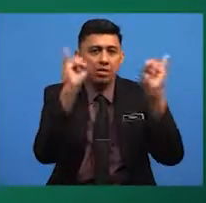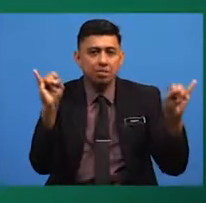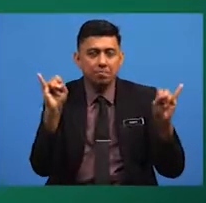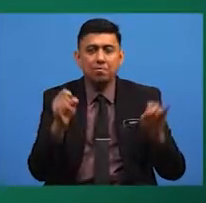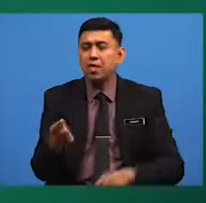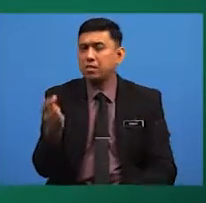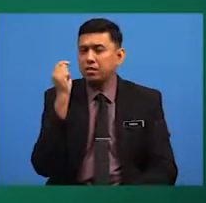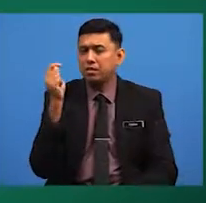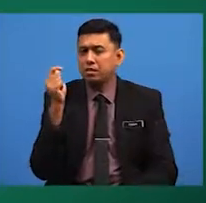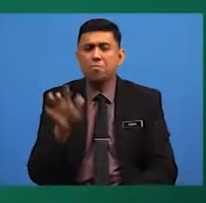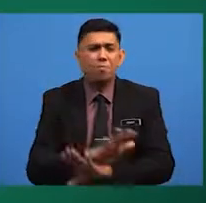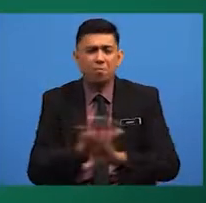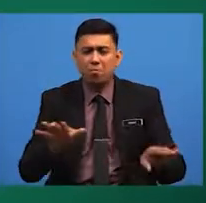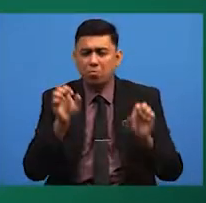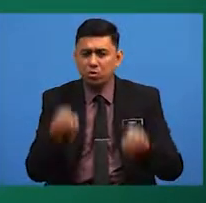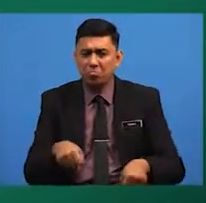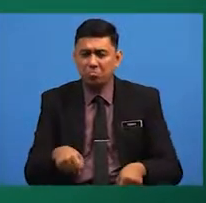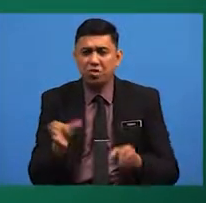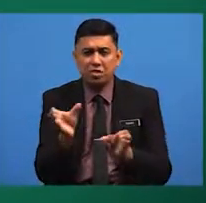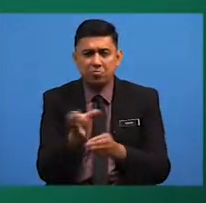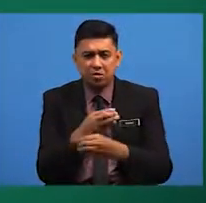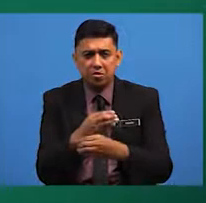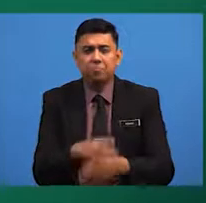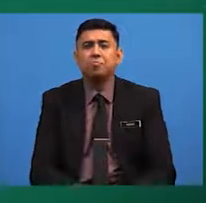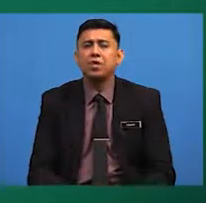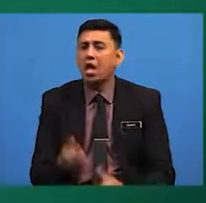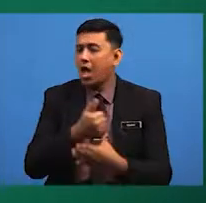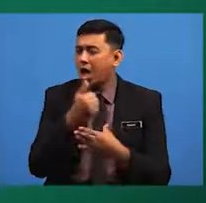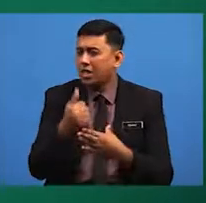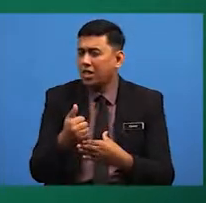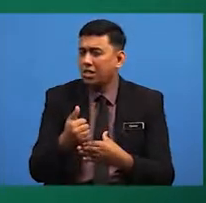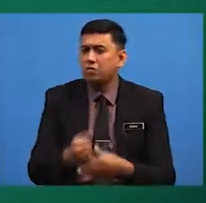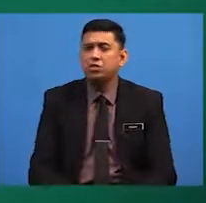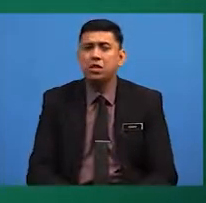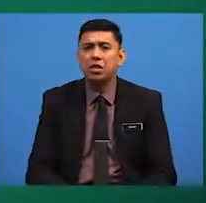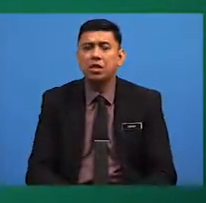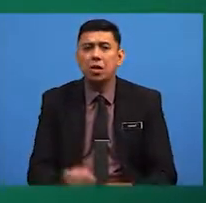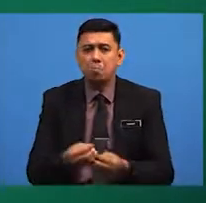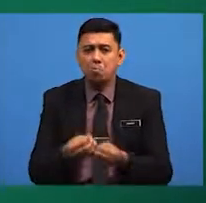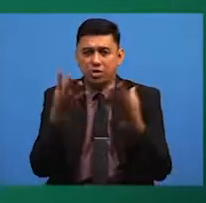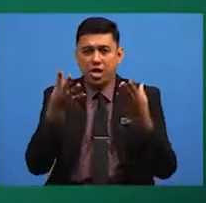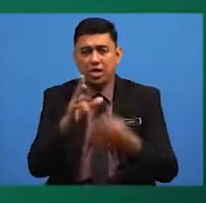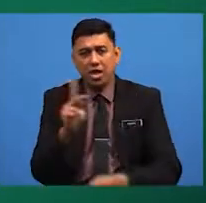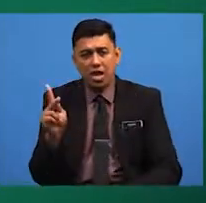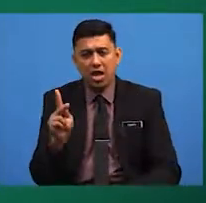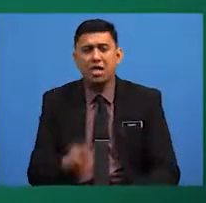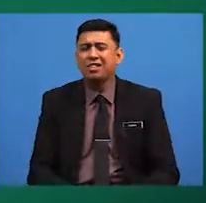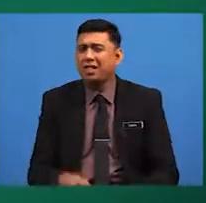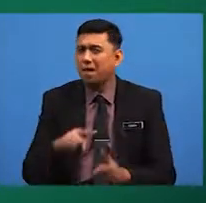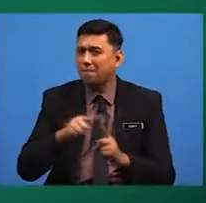tenaga kau tidak boleh diciptakan ataupun dimusnahkan tetapi